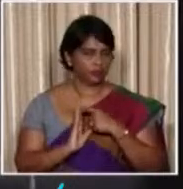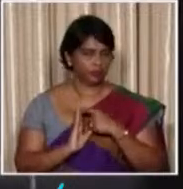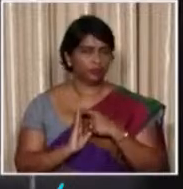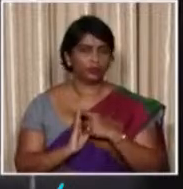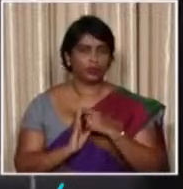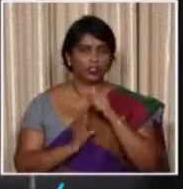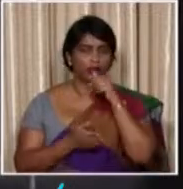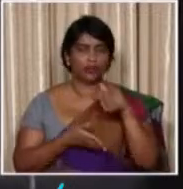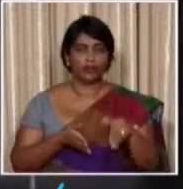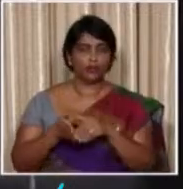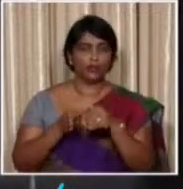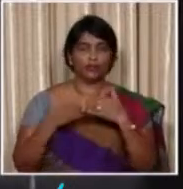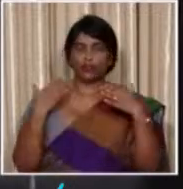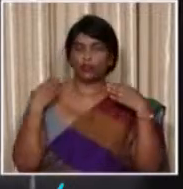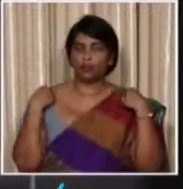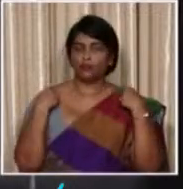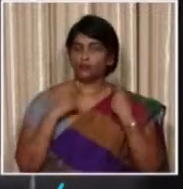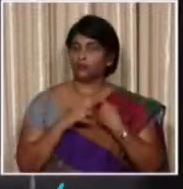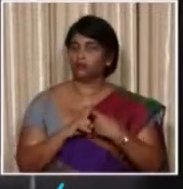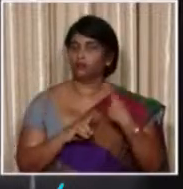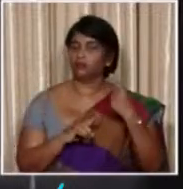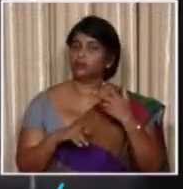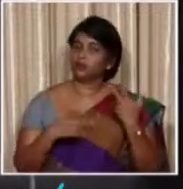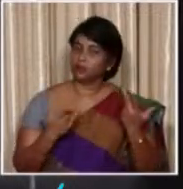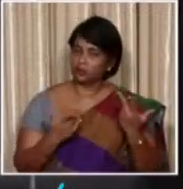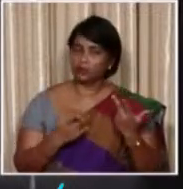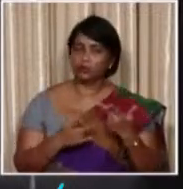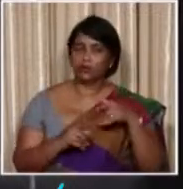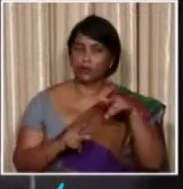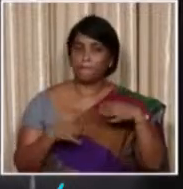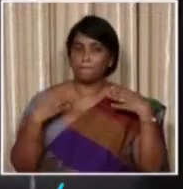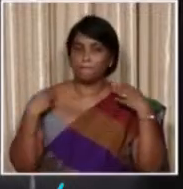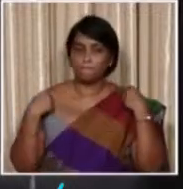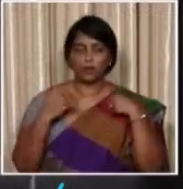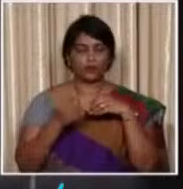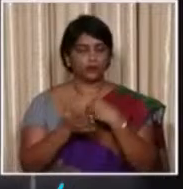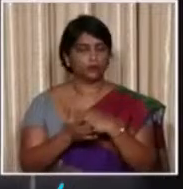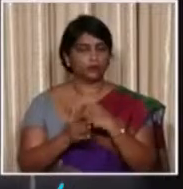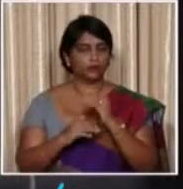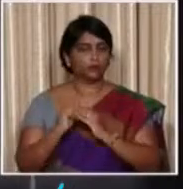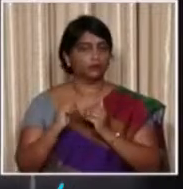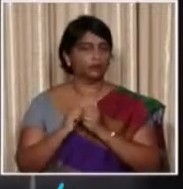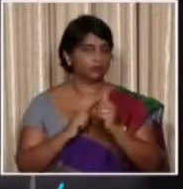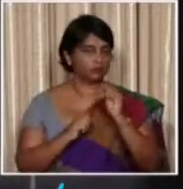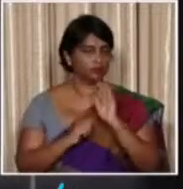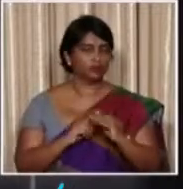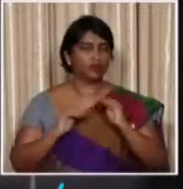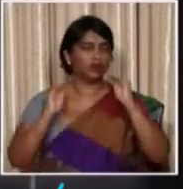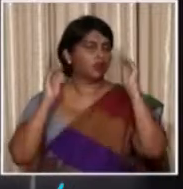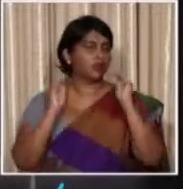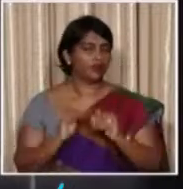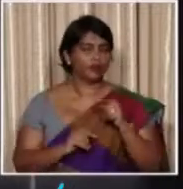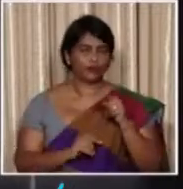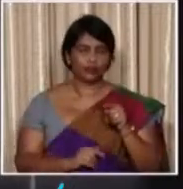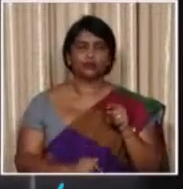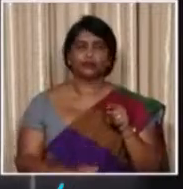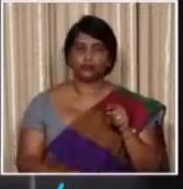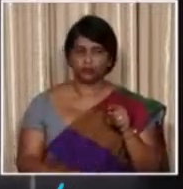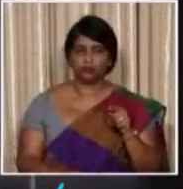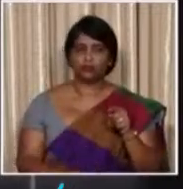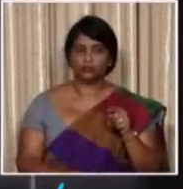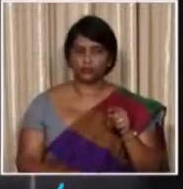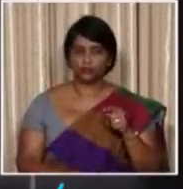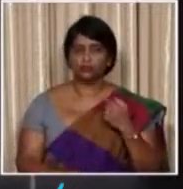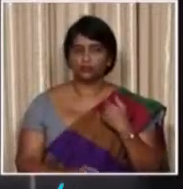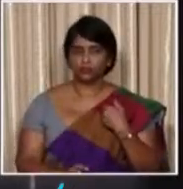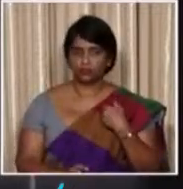වාරි මාර්ග පහසුකම් වැඩි දියුණු කිරීමට හෝ තිබෙන පහසුකම් නඩත්තු කිරීමට ක්‍රියා කොට ඇත්තේ ඉතා ස්වල්ප වශයෙන් කියලයි